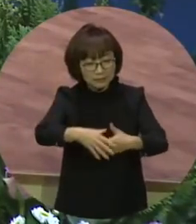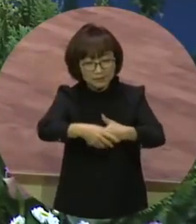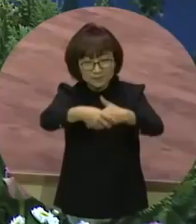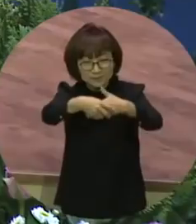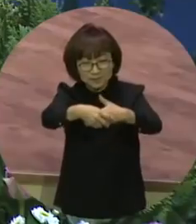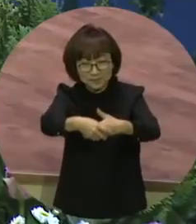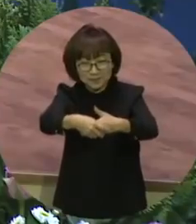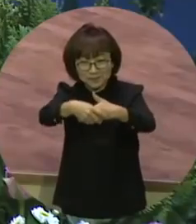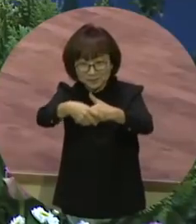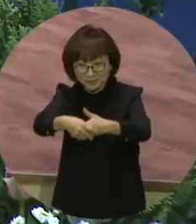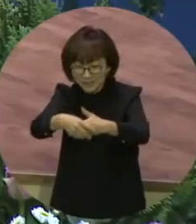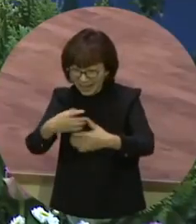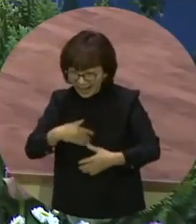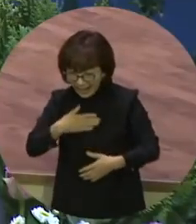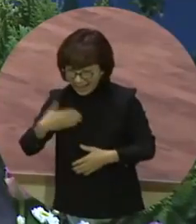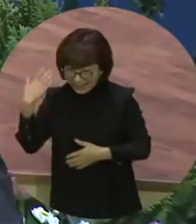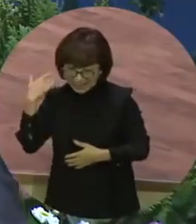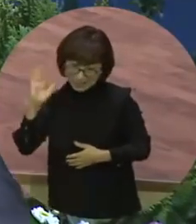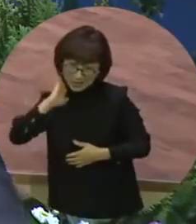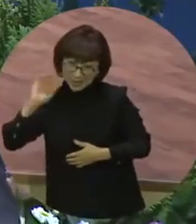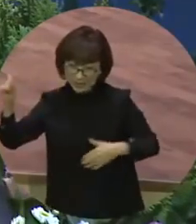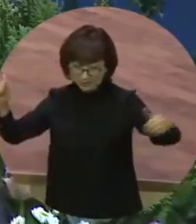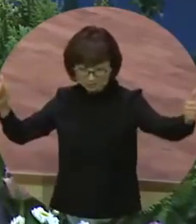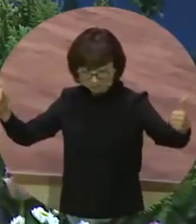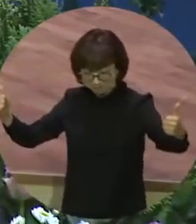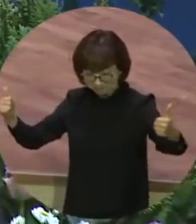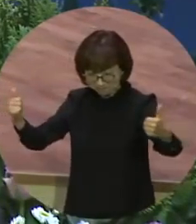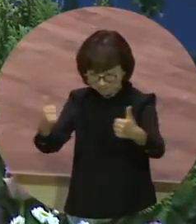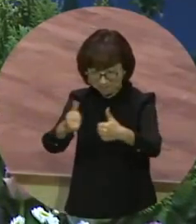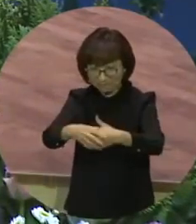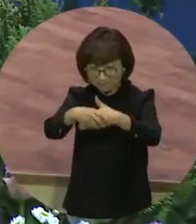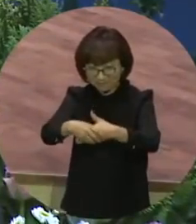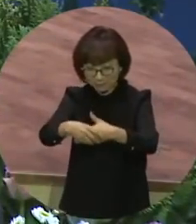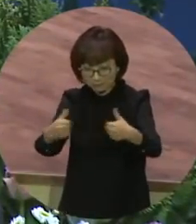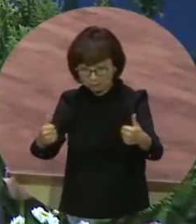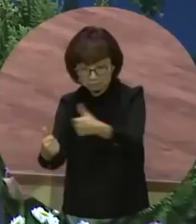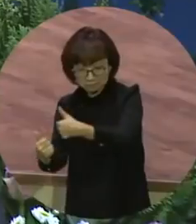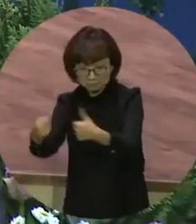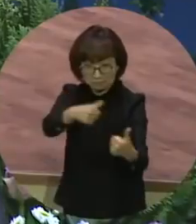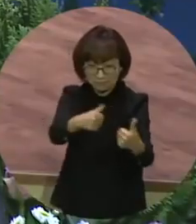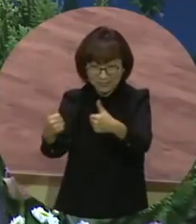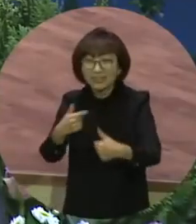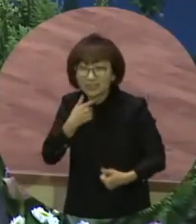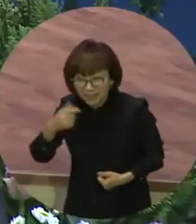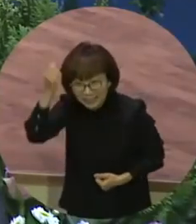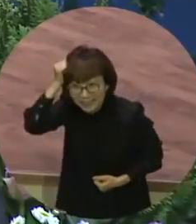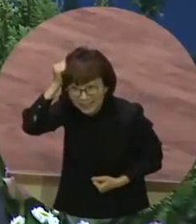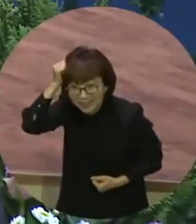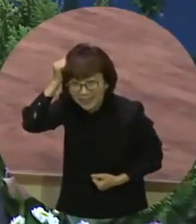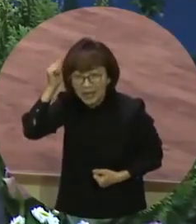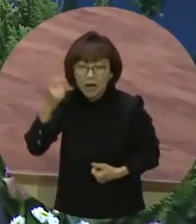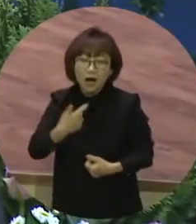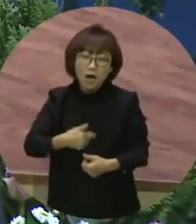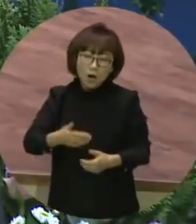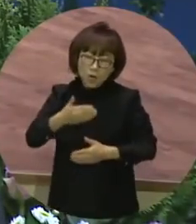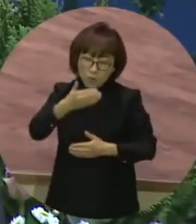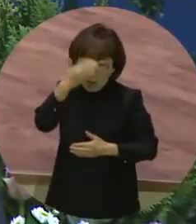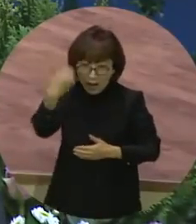지금까지 흘러왔는데, 근데 앞으로 어떻게 될지 잘 몰라요. 많은 분들이 기대를